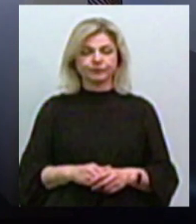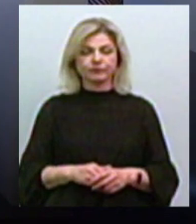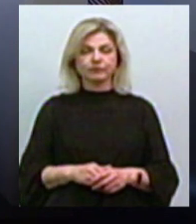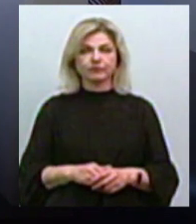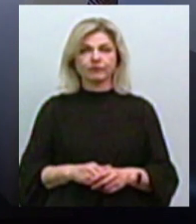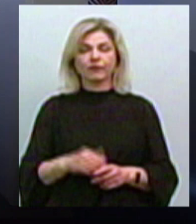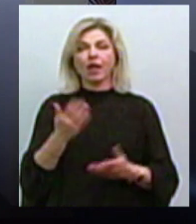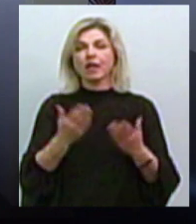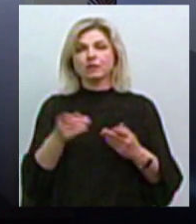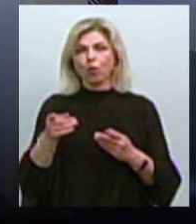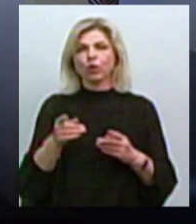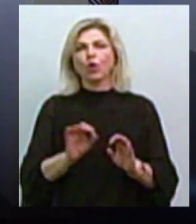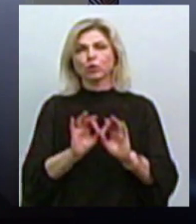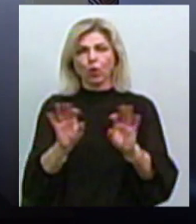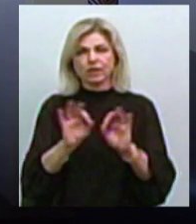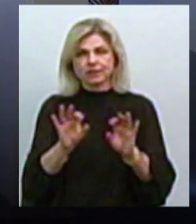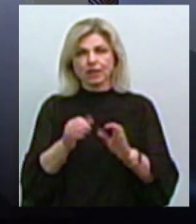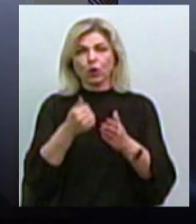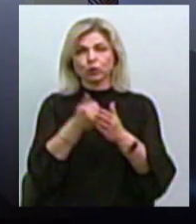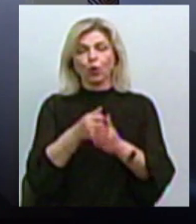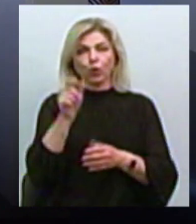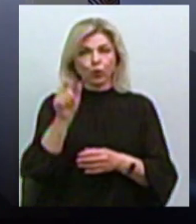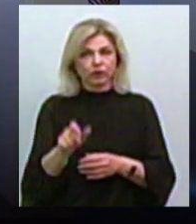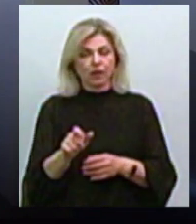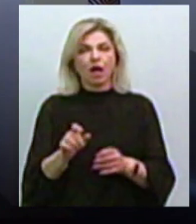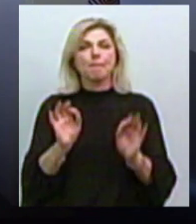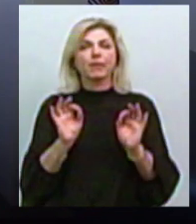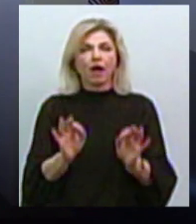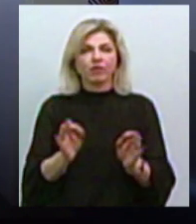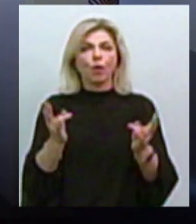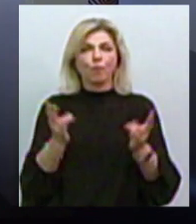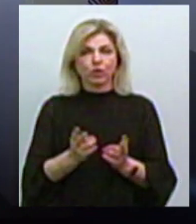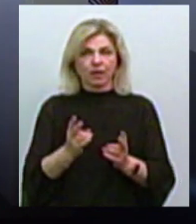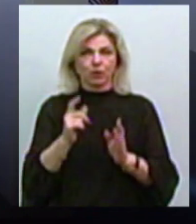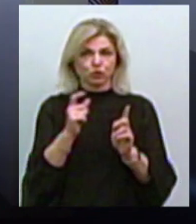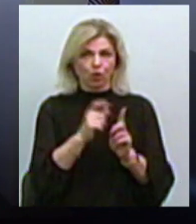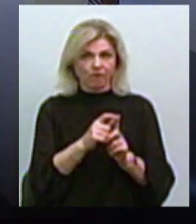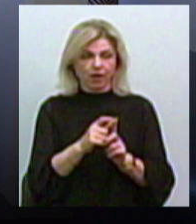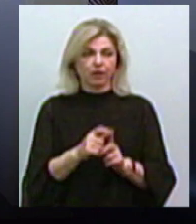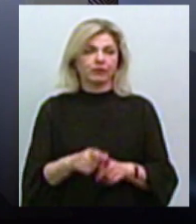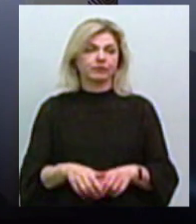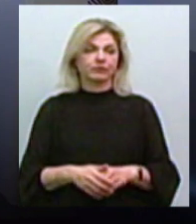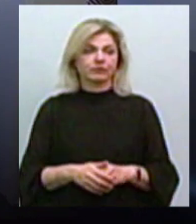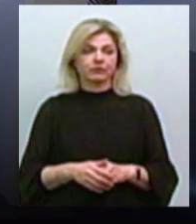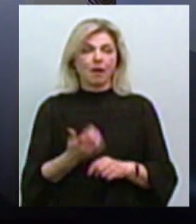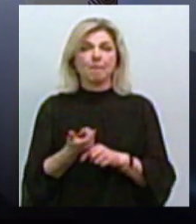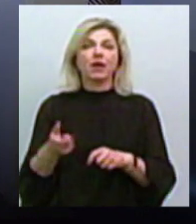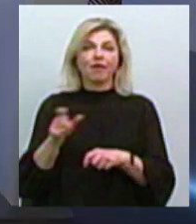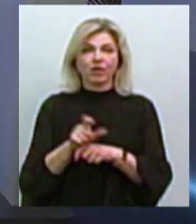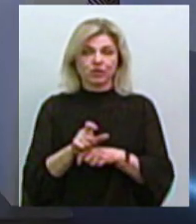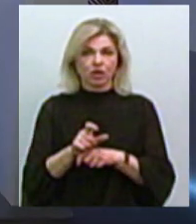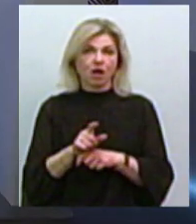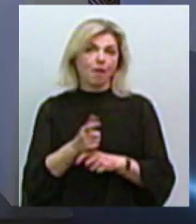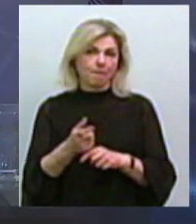скажімо, донесе до людини ті правильні, потрібні слова, то переважна більшість